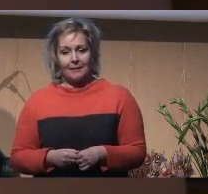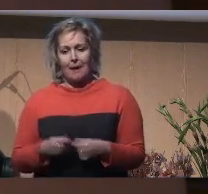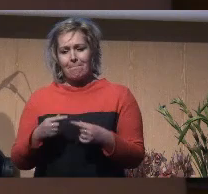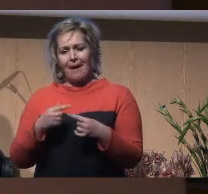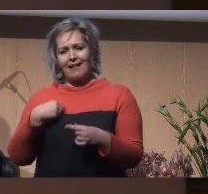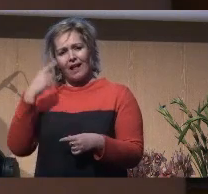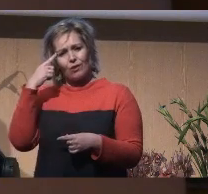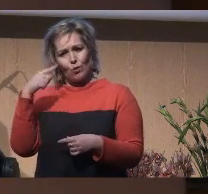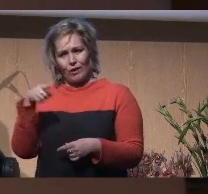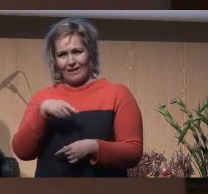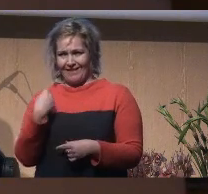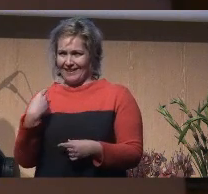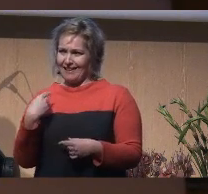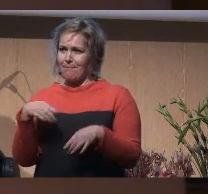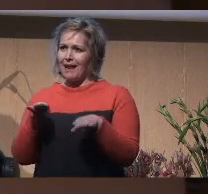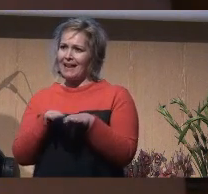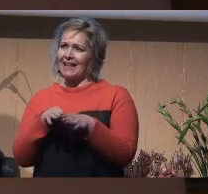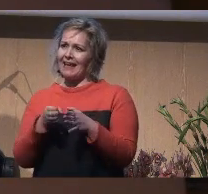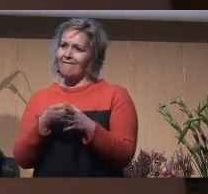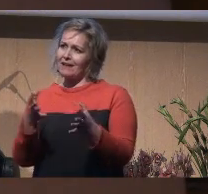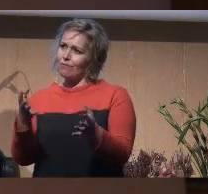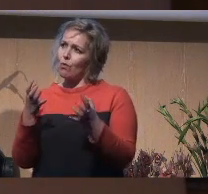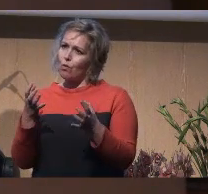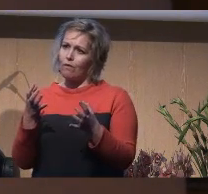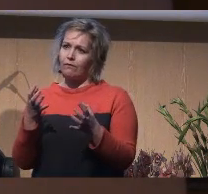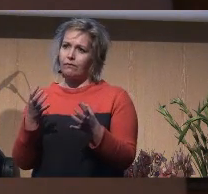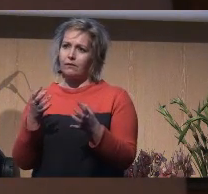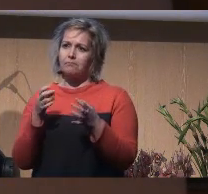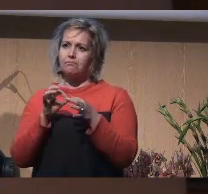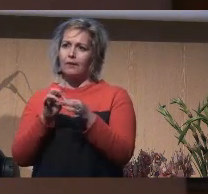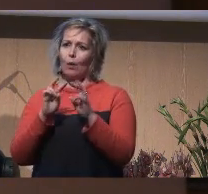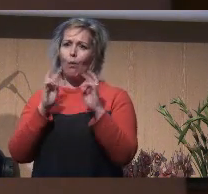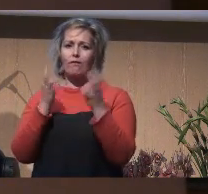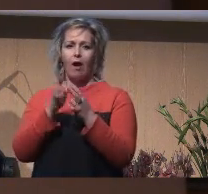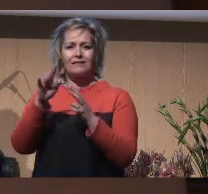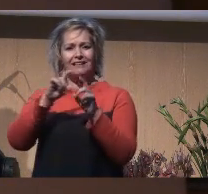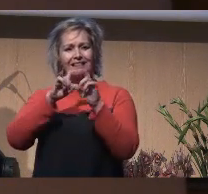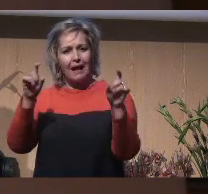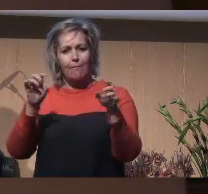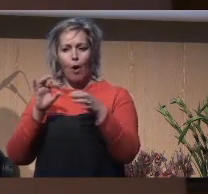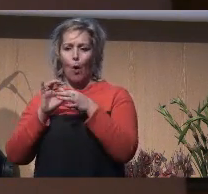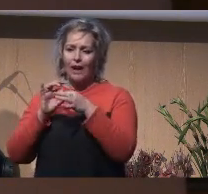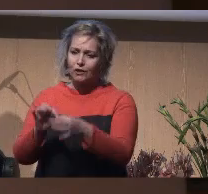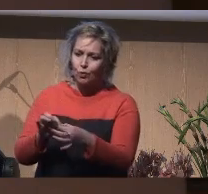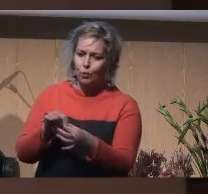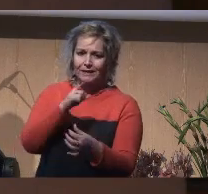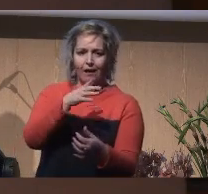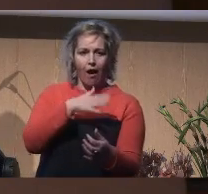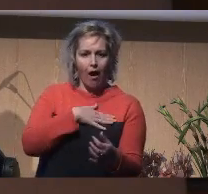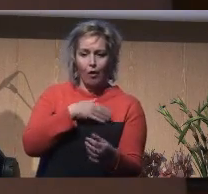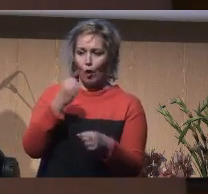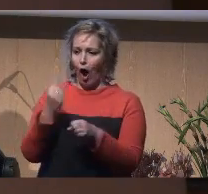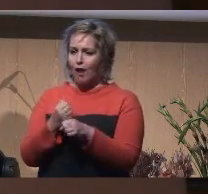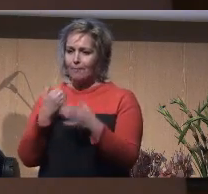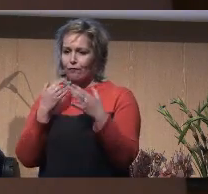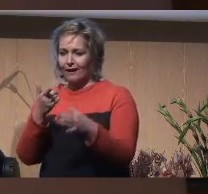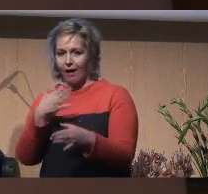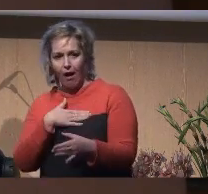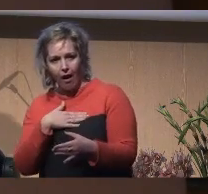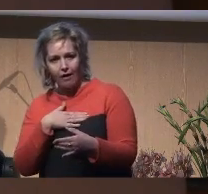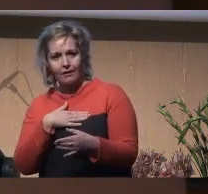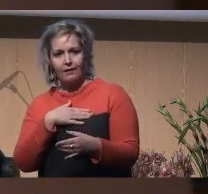Men jeg tror vi alle med utgangspunkt i konferansens tema og i de relasjoner dere står i, de arbeidsforhold dere